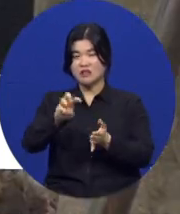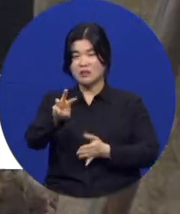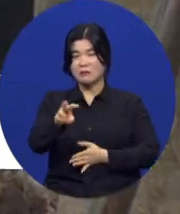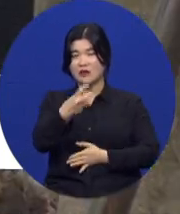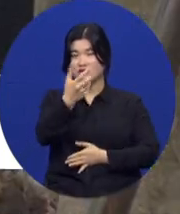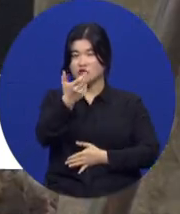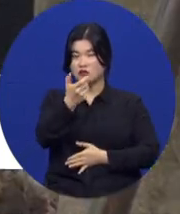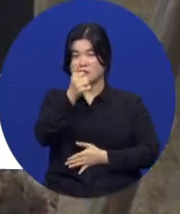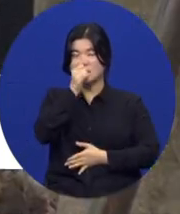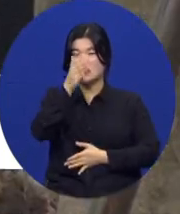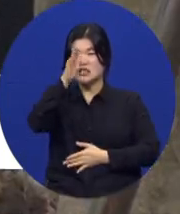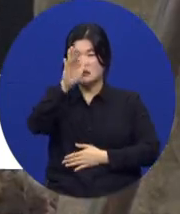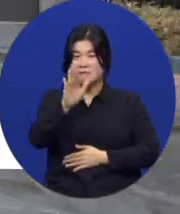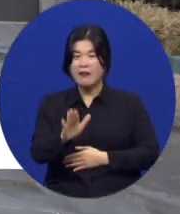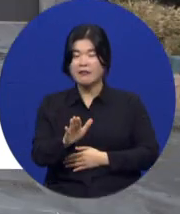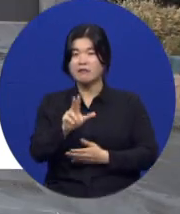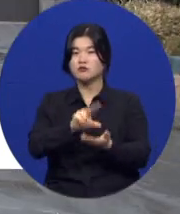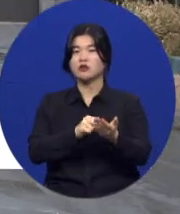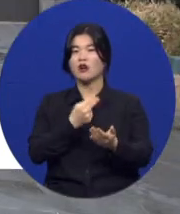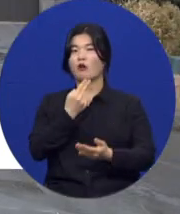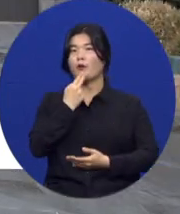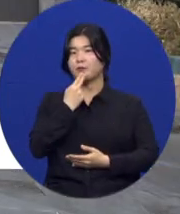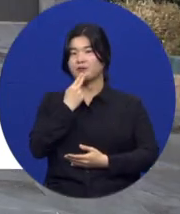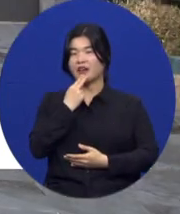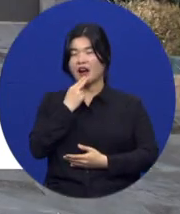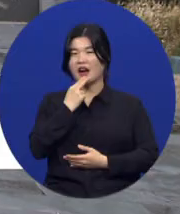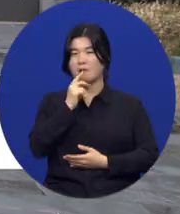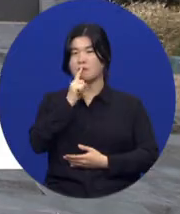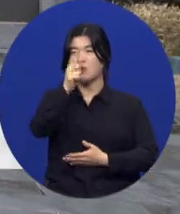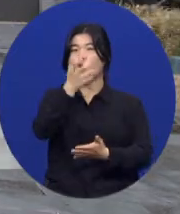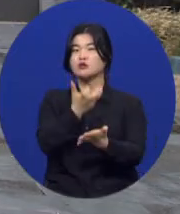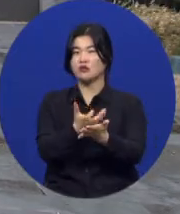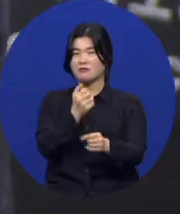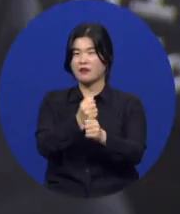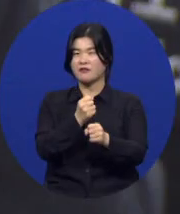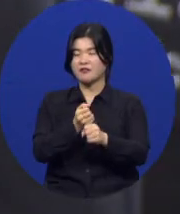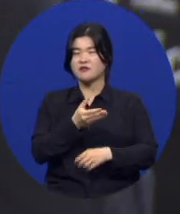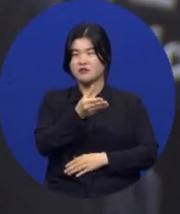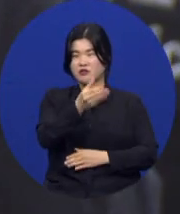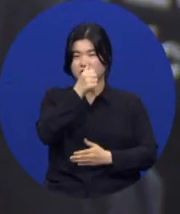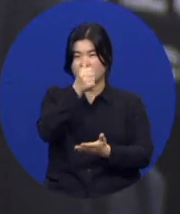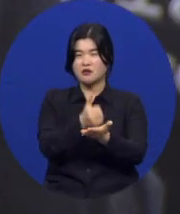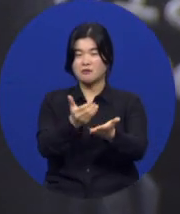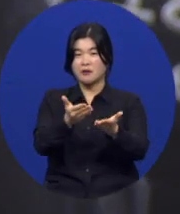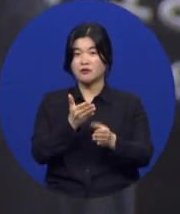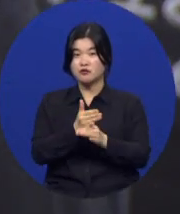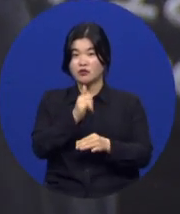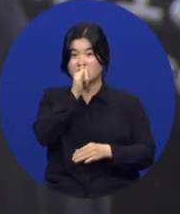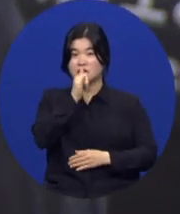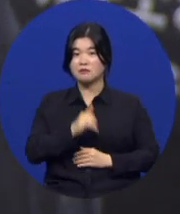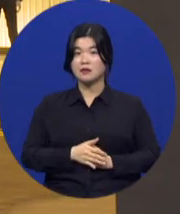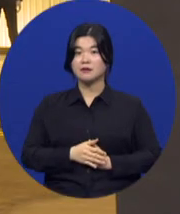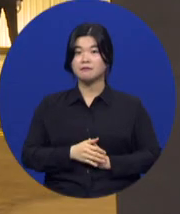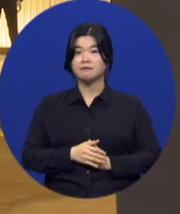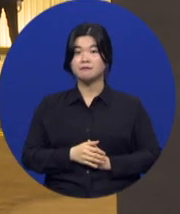60권 이 있었지만 문제가 없다고 감히 보고서를 작성해 제출한 혐의를 받고 있습니다